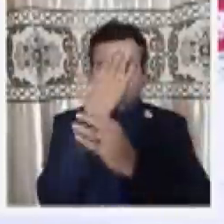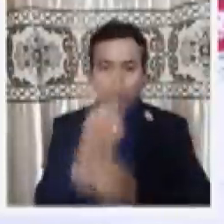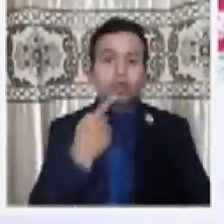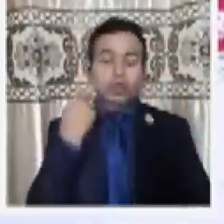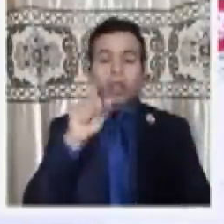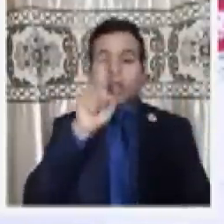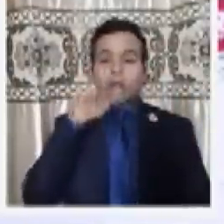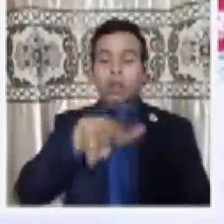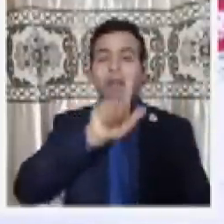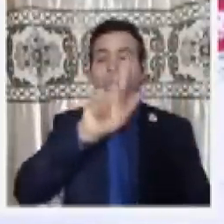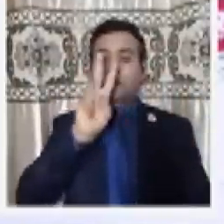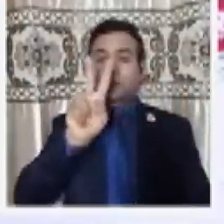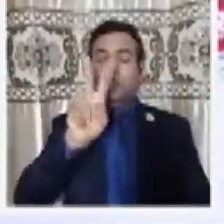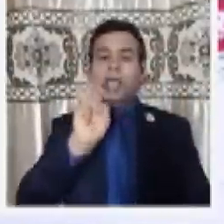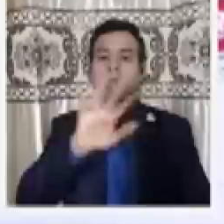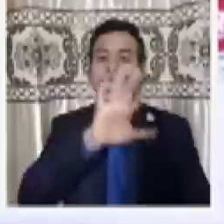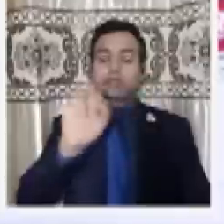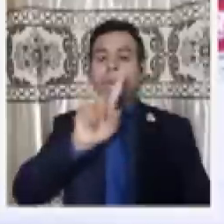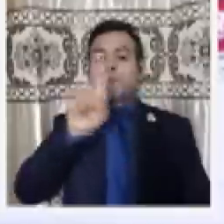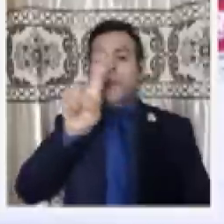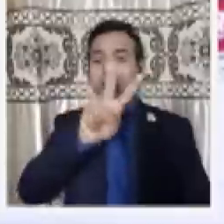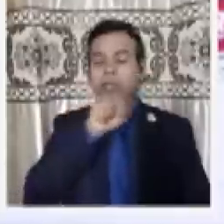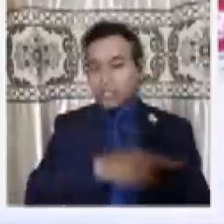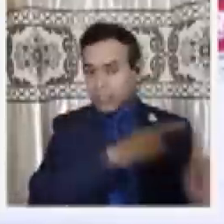25,615 জন। সারা বিশ্বে 24 ঘন্টায় শনাক্ত হয়েছে